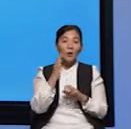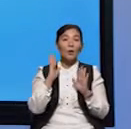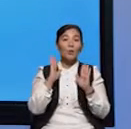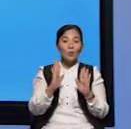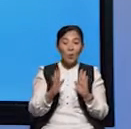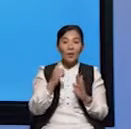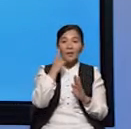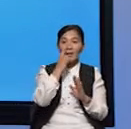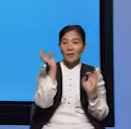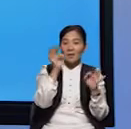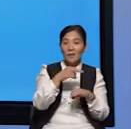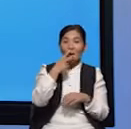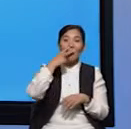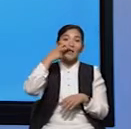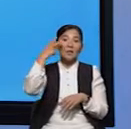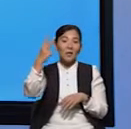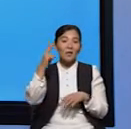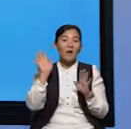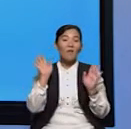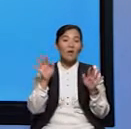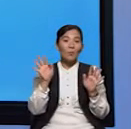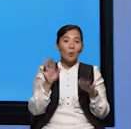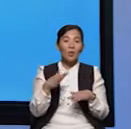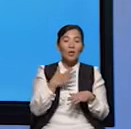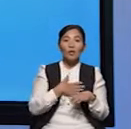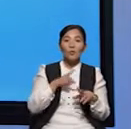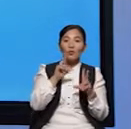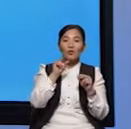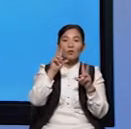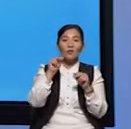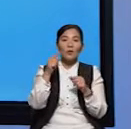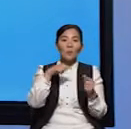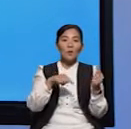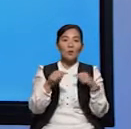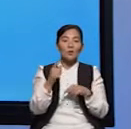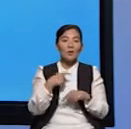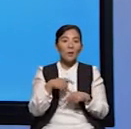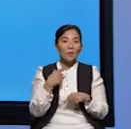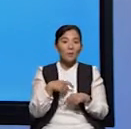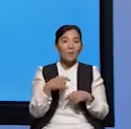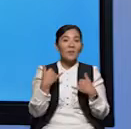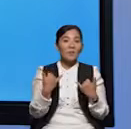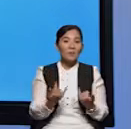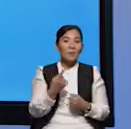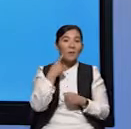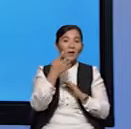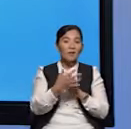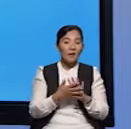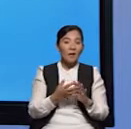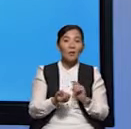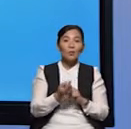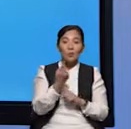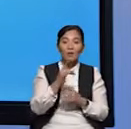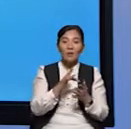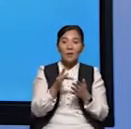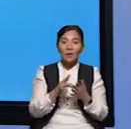только искоса поглядывает на воробьев, тревожно чирикающих между собой. Теперь понятно, откуда в